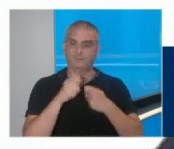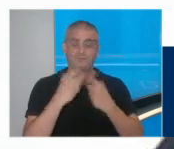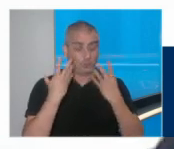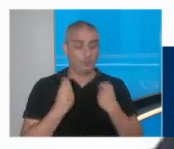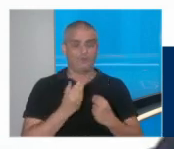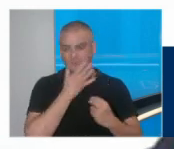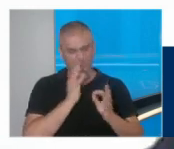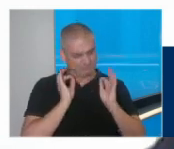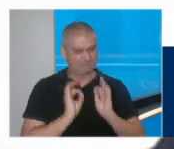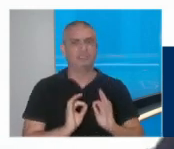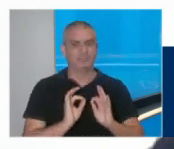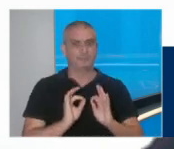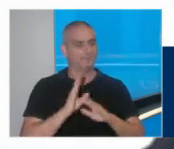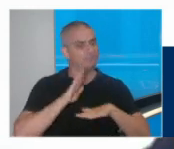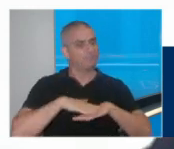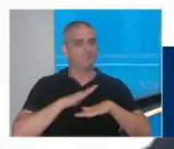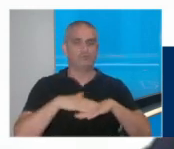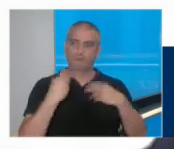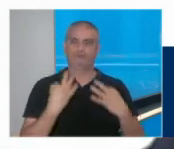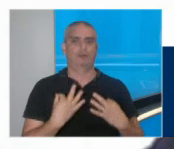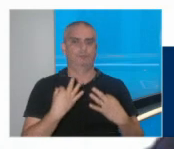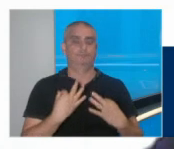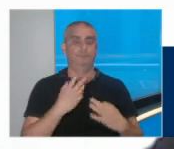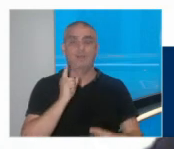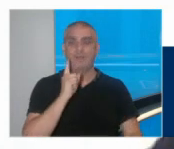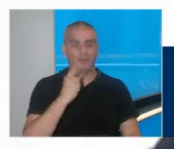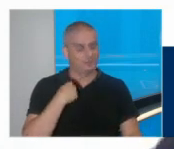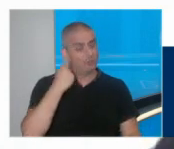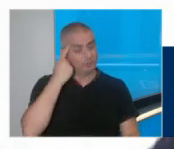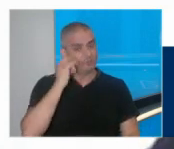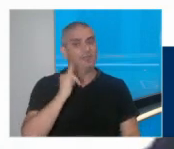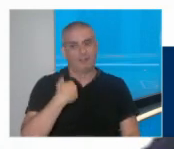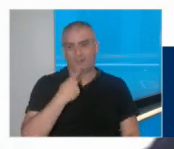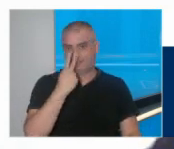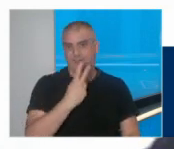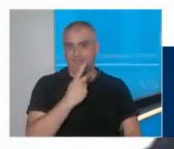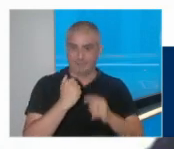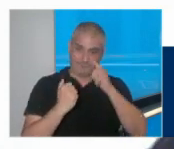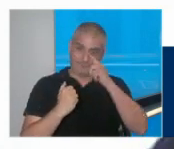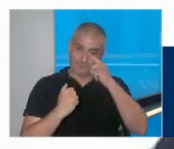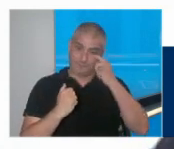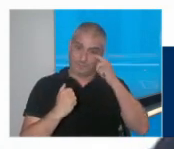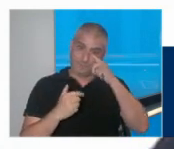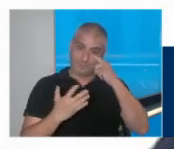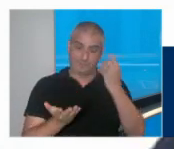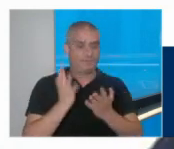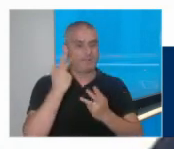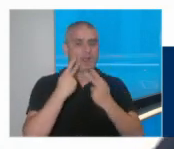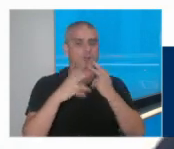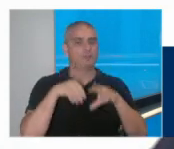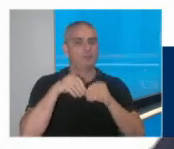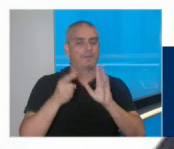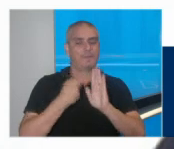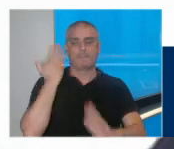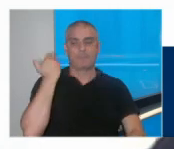טובים, רציניים ומוכשרים, אבל אני חושבת שאנחנו כן נראה הבדלים ממה שהיו תוצאות הפריימריז